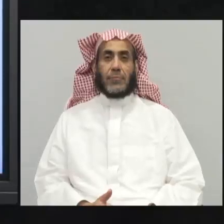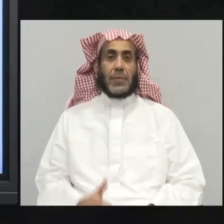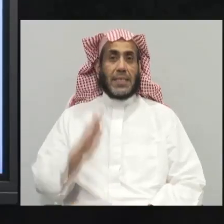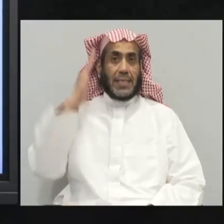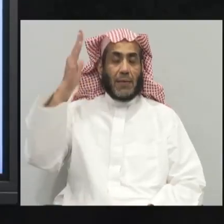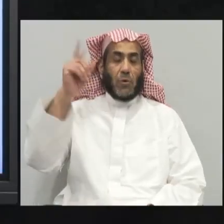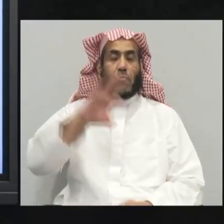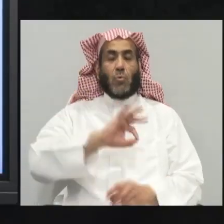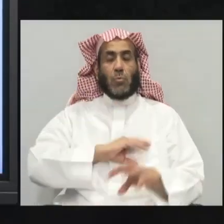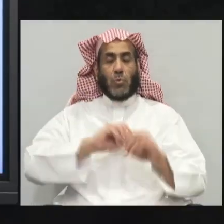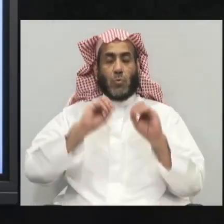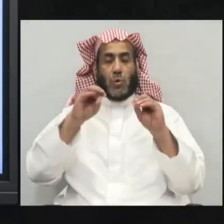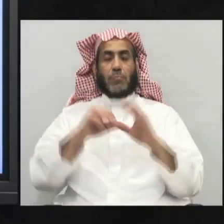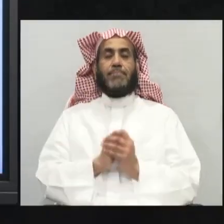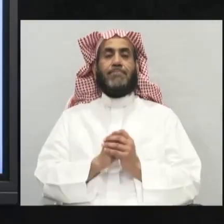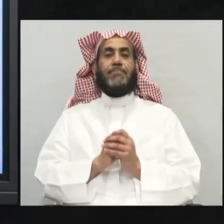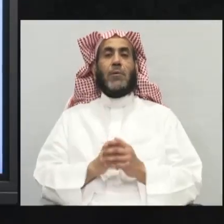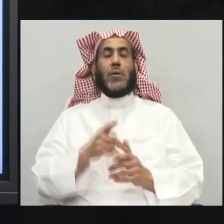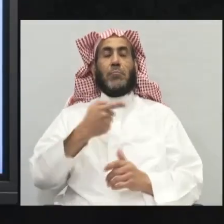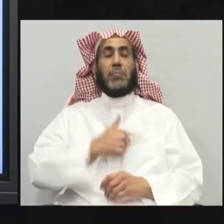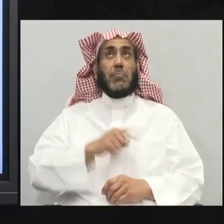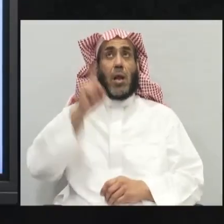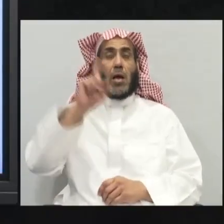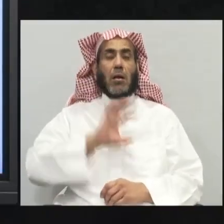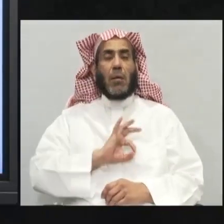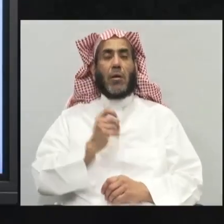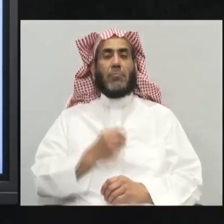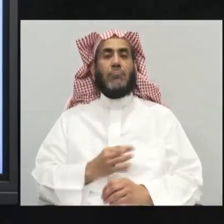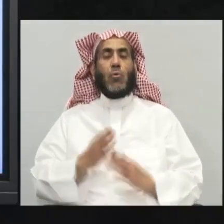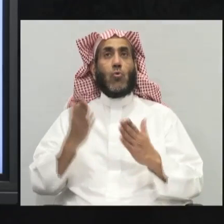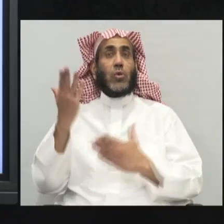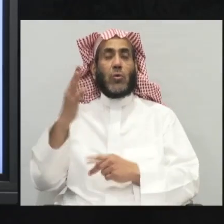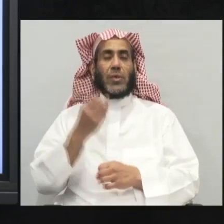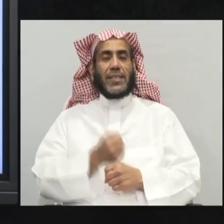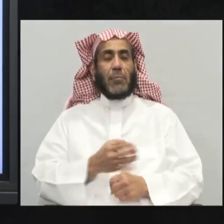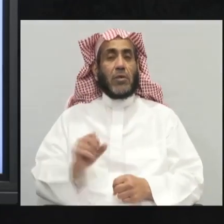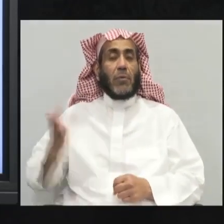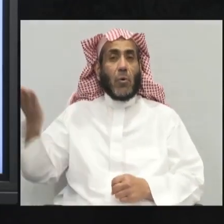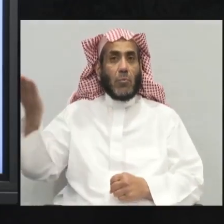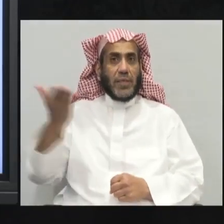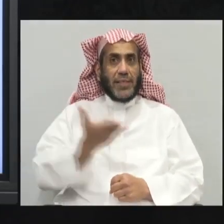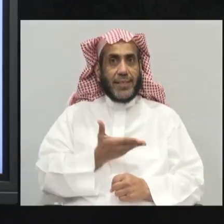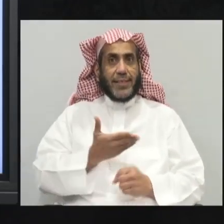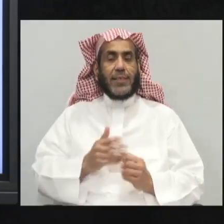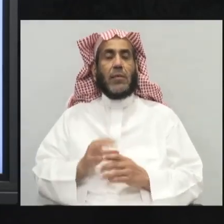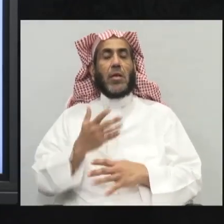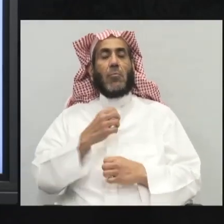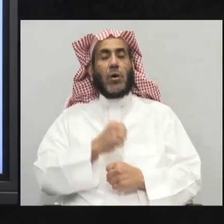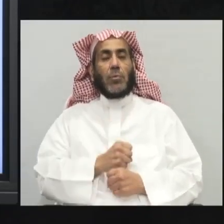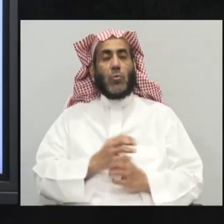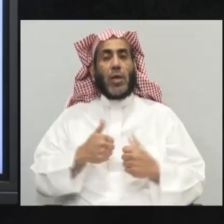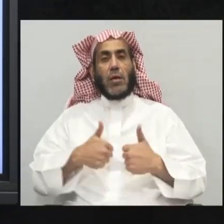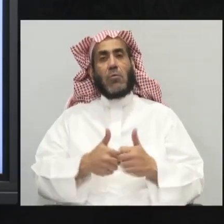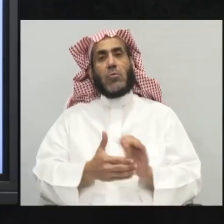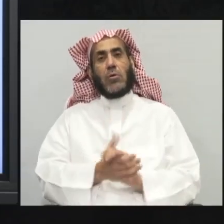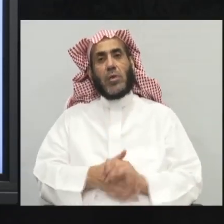السلام عليكم ورحمه الله وبركاته بسم الله الرحمن الرحيم والصلاه والسلام على اشرف الانبياء والمرسلين نبينا محمد